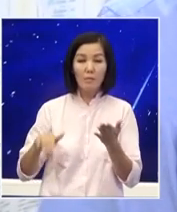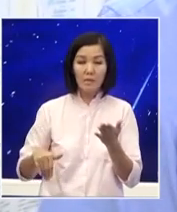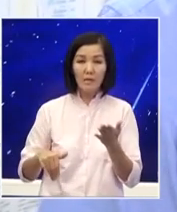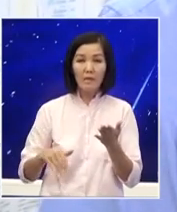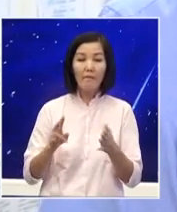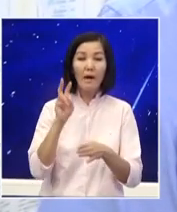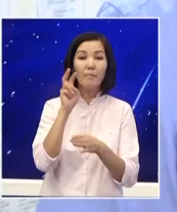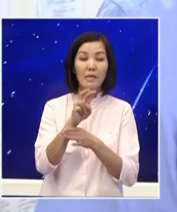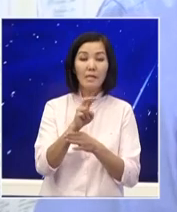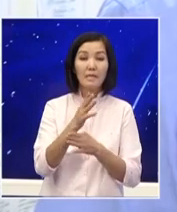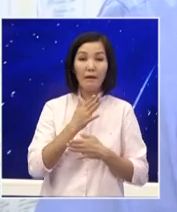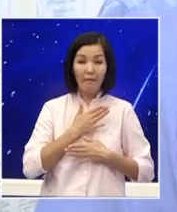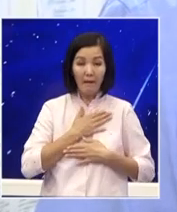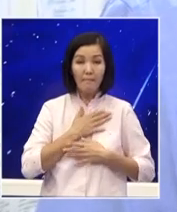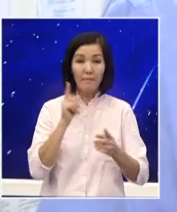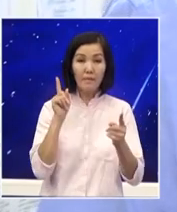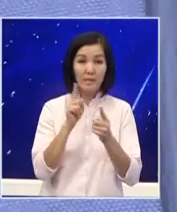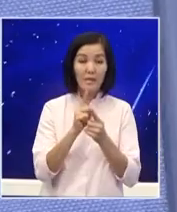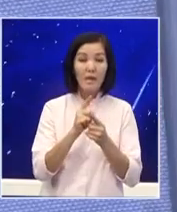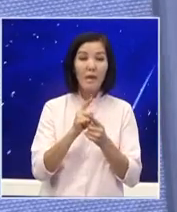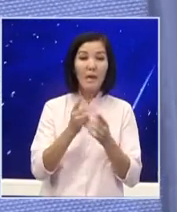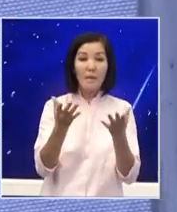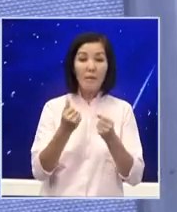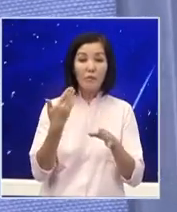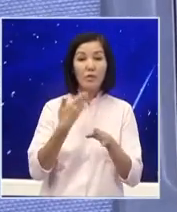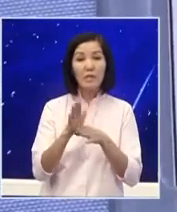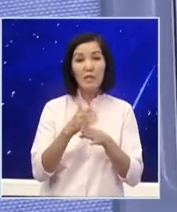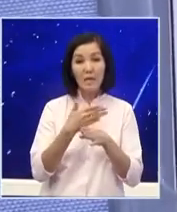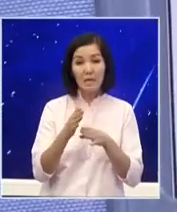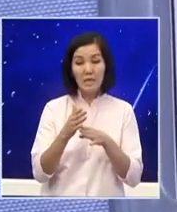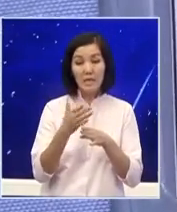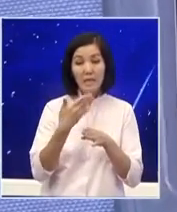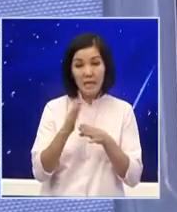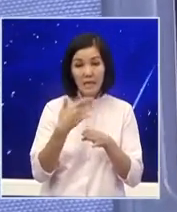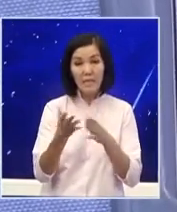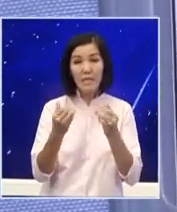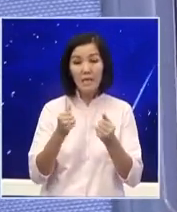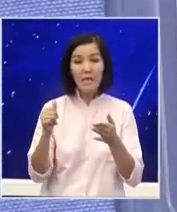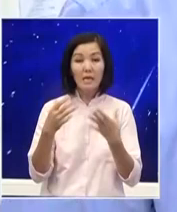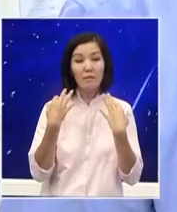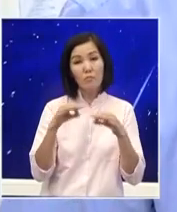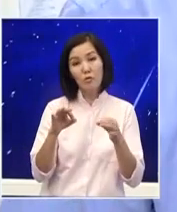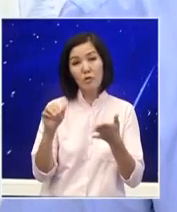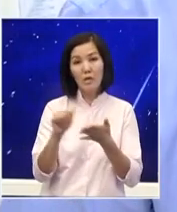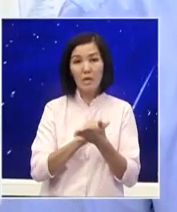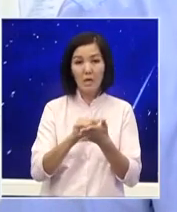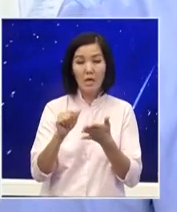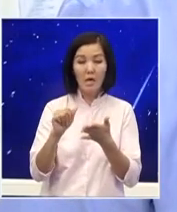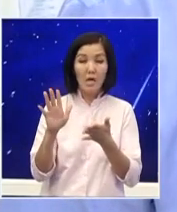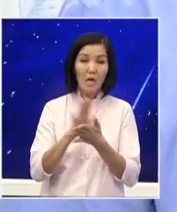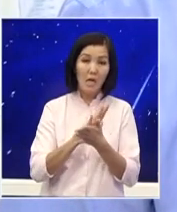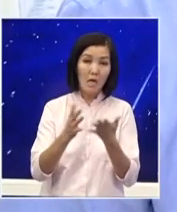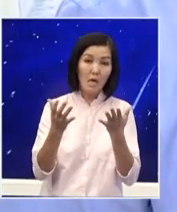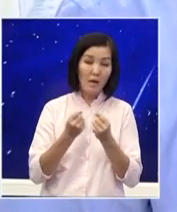обратиться к нам и получить кредит или грамм данное время большинство участников программы